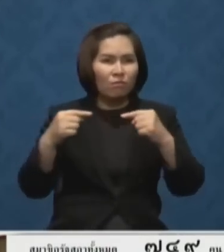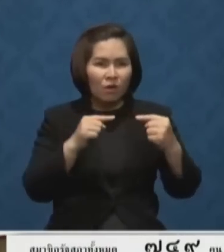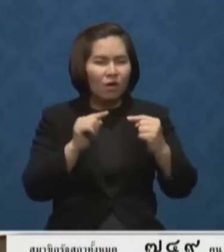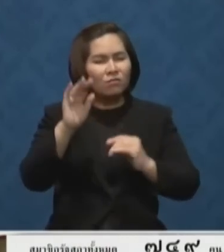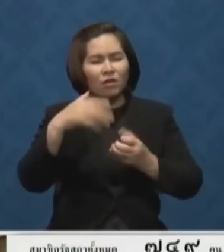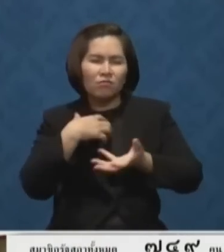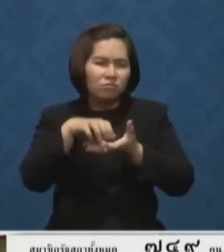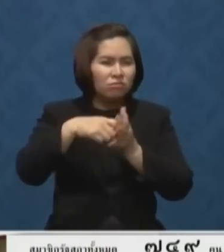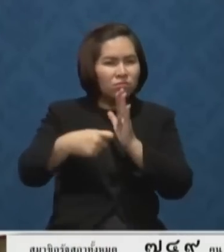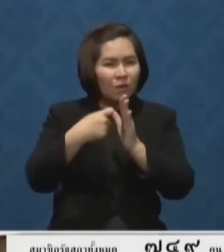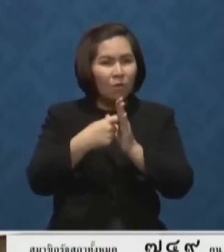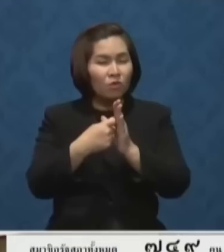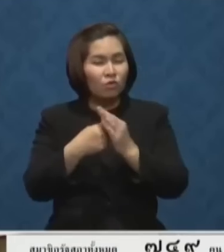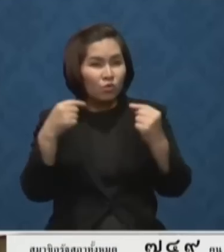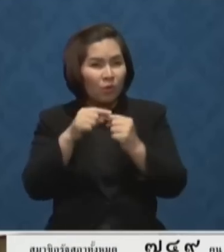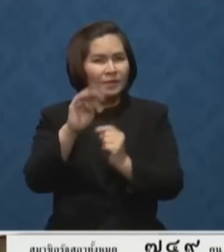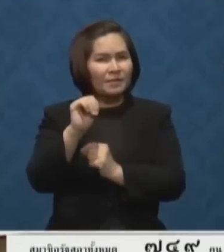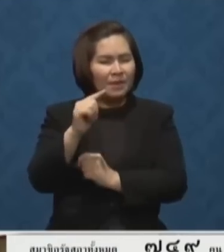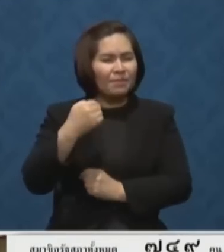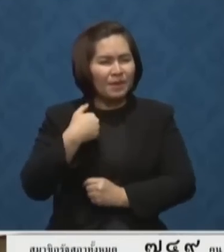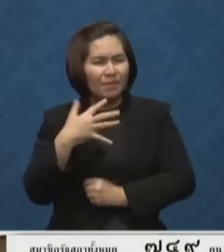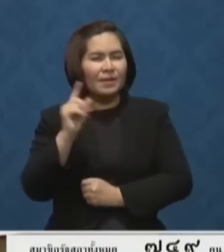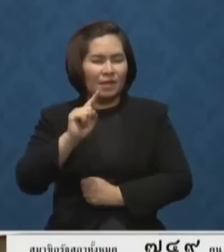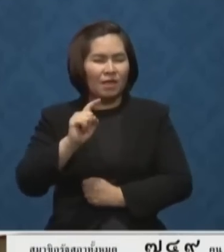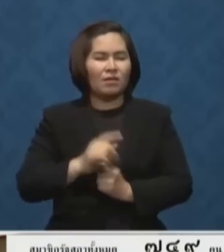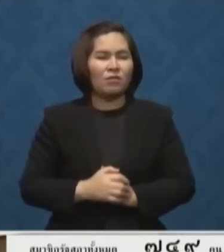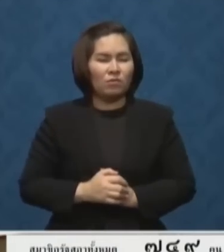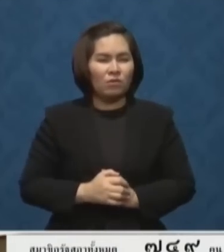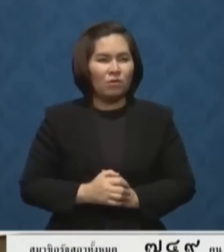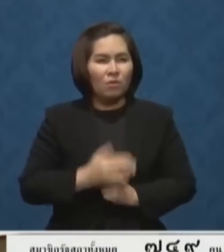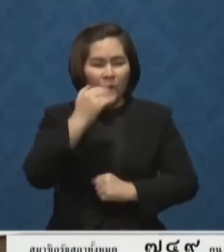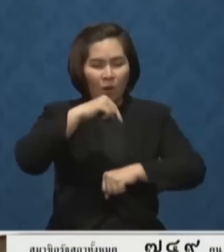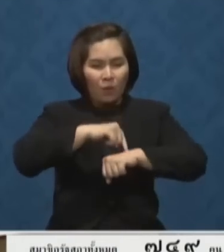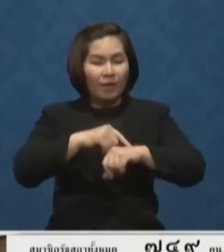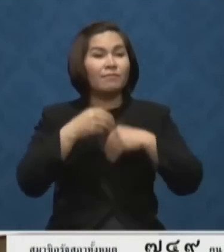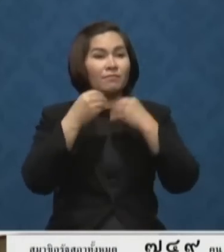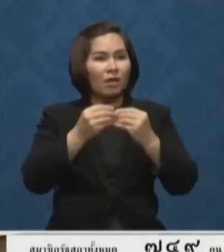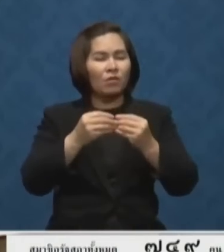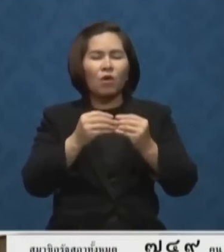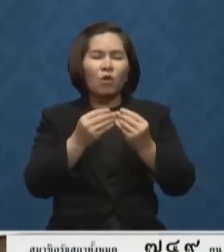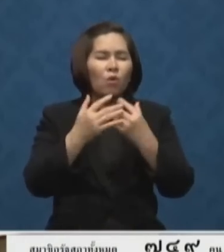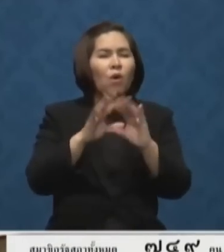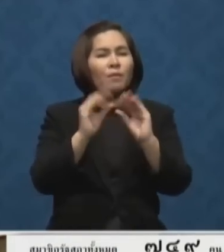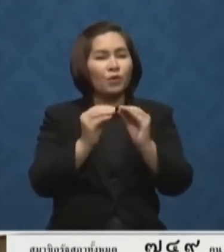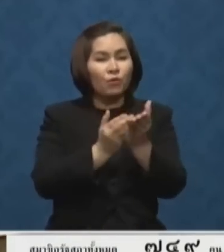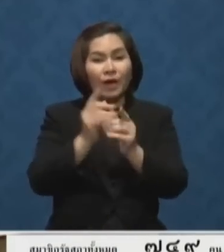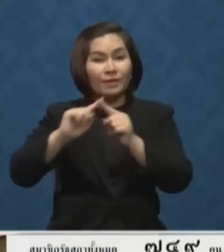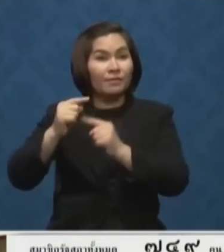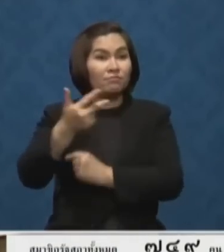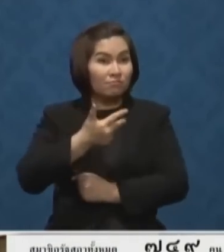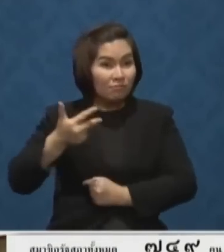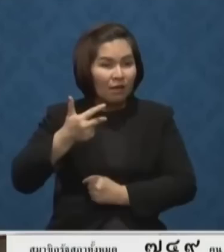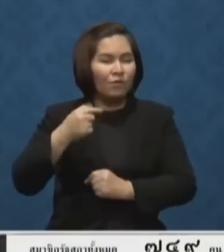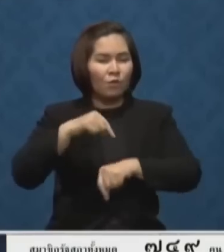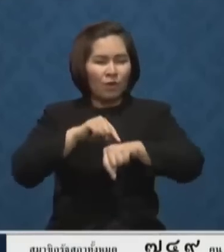มนเข้าข้อ 441 หรอไม่ซึท่ประทานกได้กรุณาเปิดกรอบเวลาจากการประชุรวม 3 ฝ่ายแล้วว่เราจะใช้